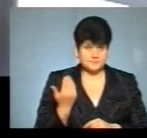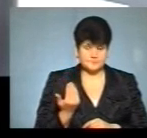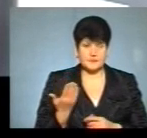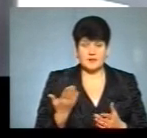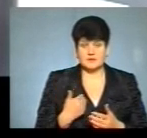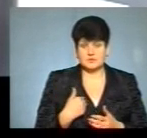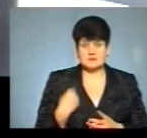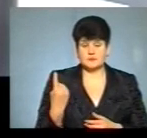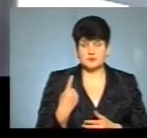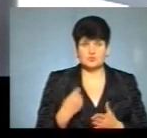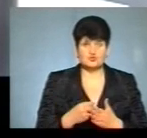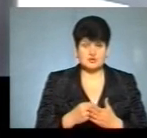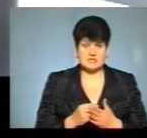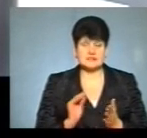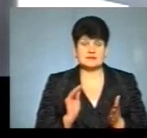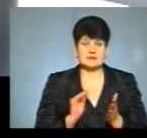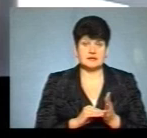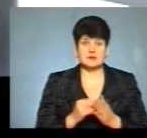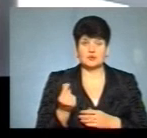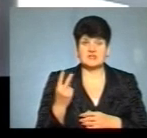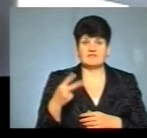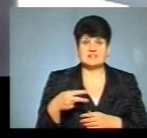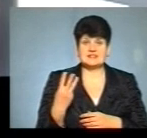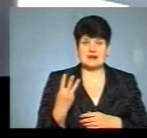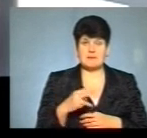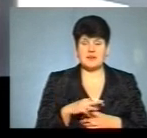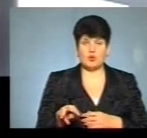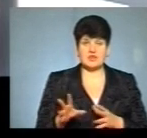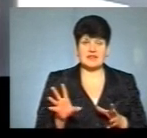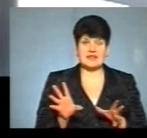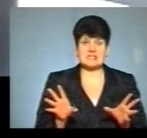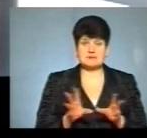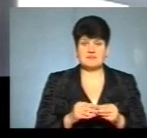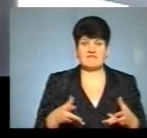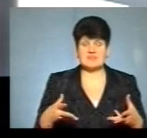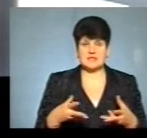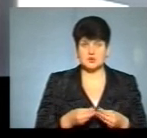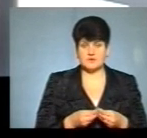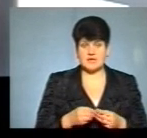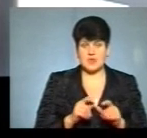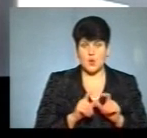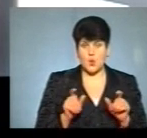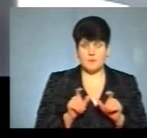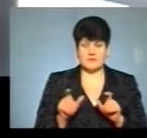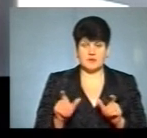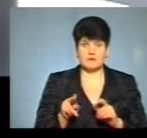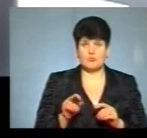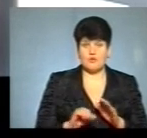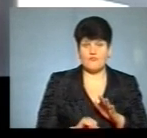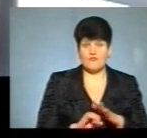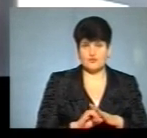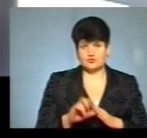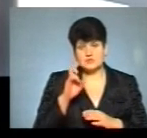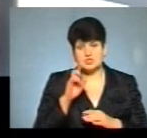в обласному бюджеті заклали кошти 23 мільйони на співфінансування об'єктів по фонду